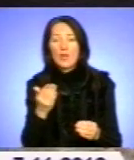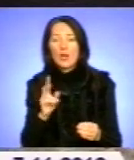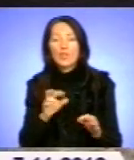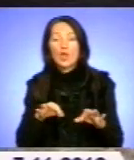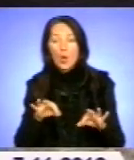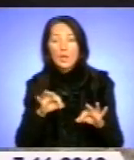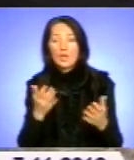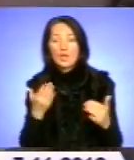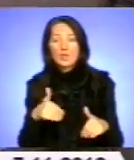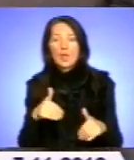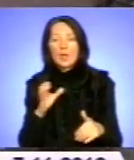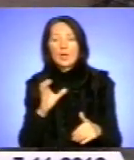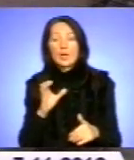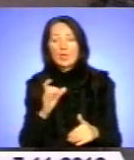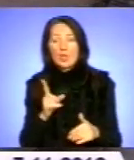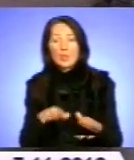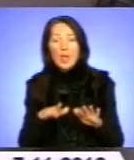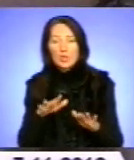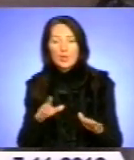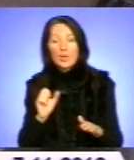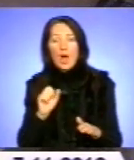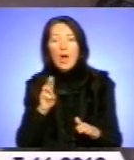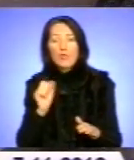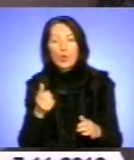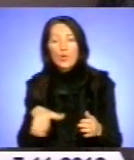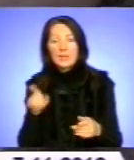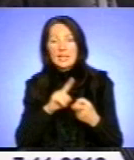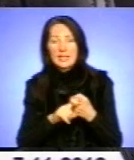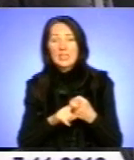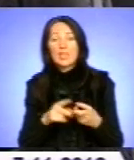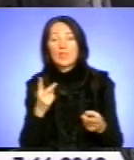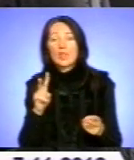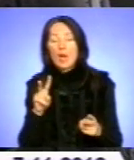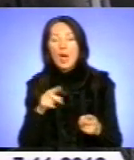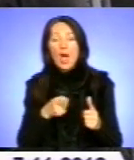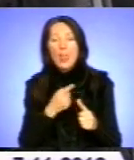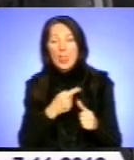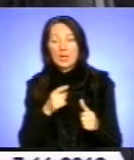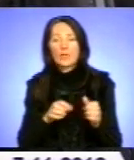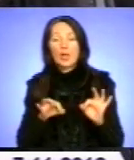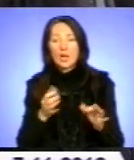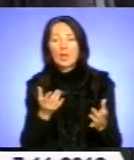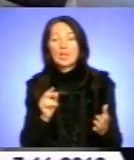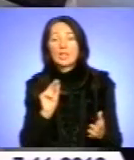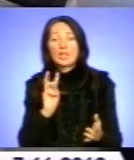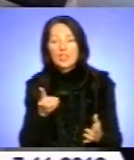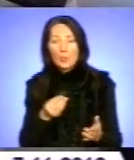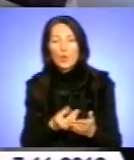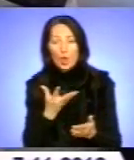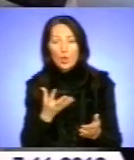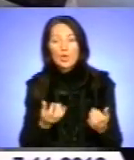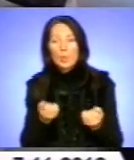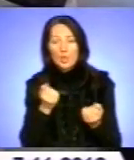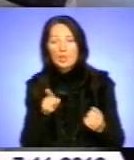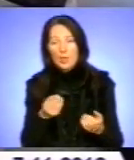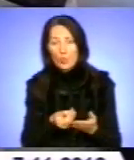збалансовані на авто. Усе залежить від марки автомобіля, який ви обрали. Чим дорожче авто, тим дорожче колеса. Хоча